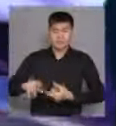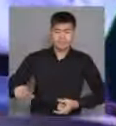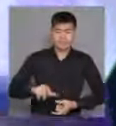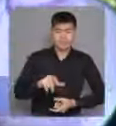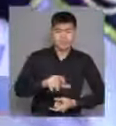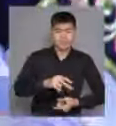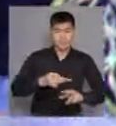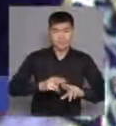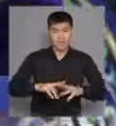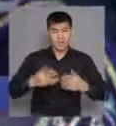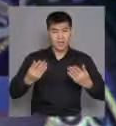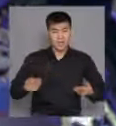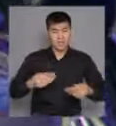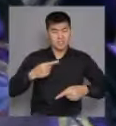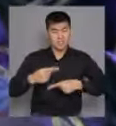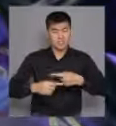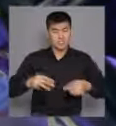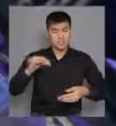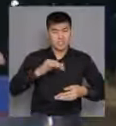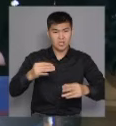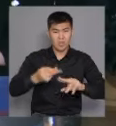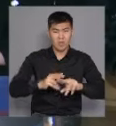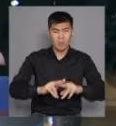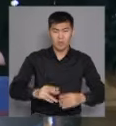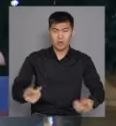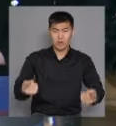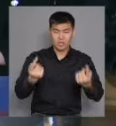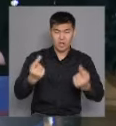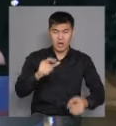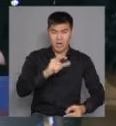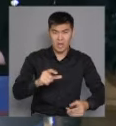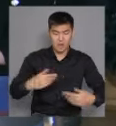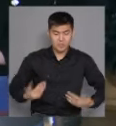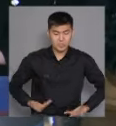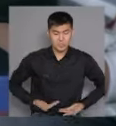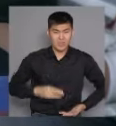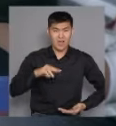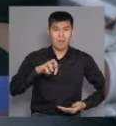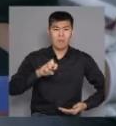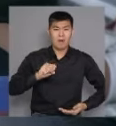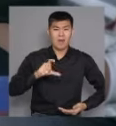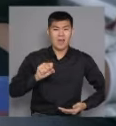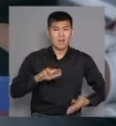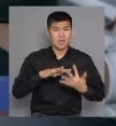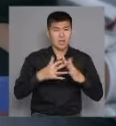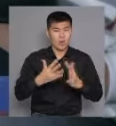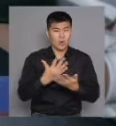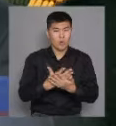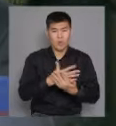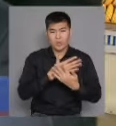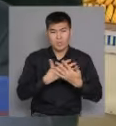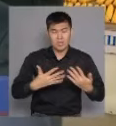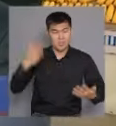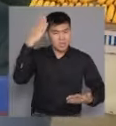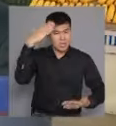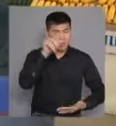тарихи құндылығы бар. Талай жырмай талмандар өткен өңірде дәстүрлі өнерді жалғастырып келе жатқан өнерпаздар да аз емес. Бүгінгі күні